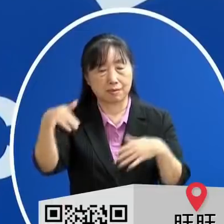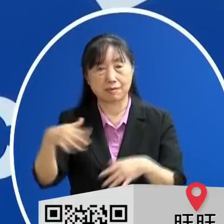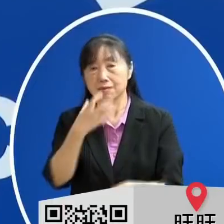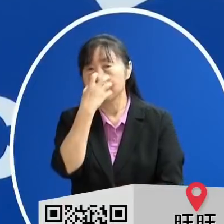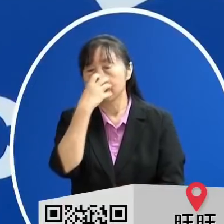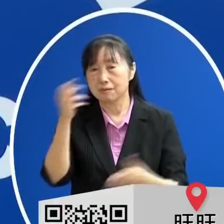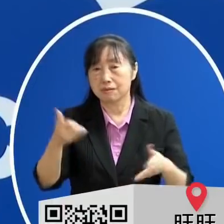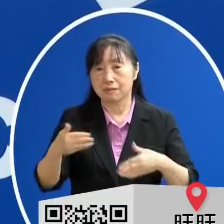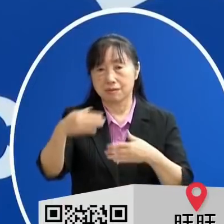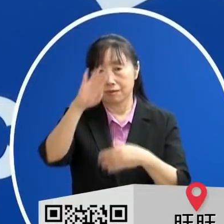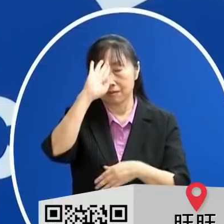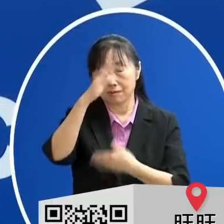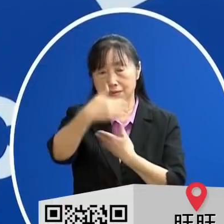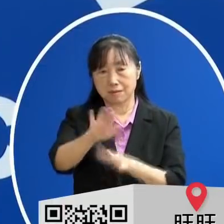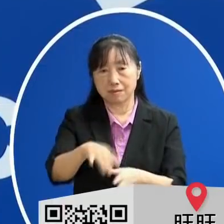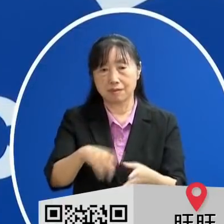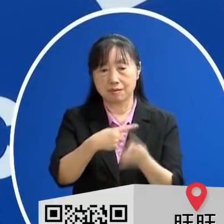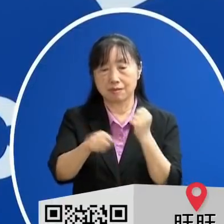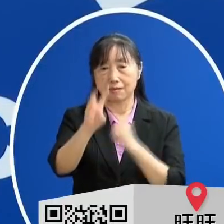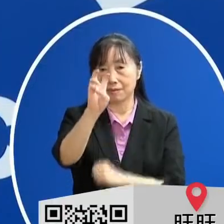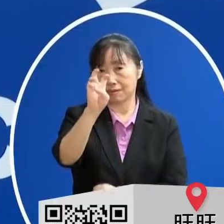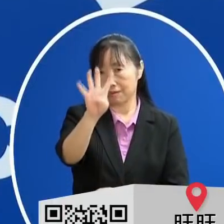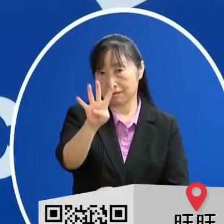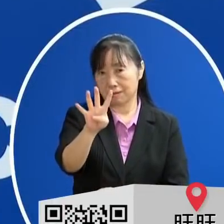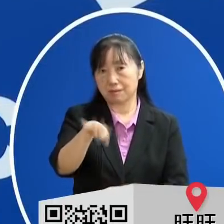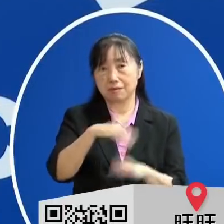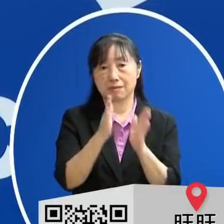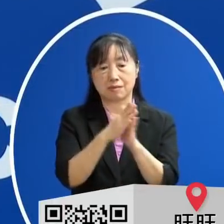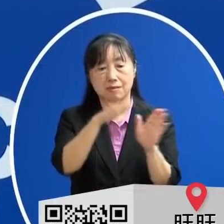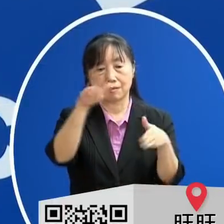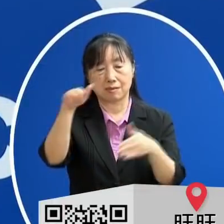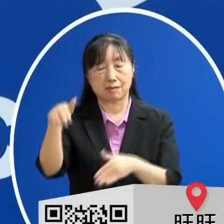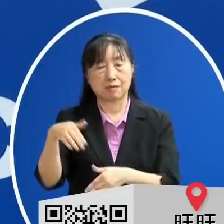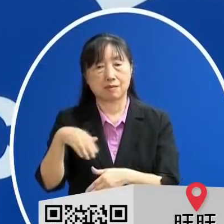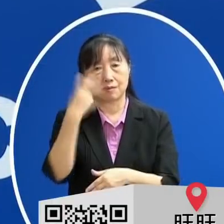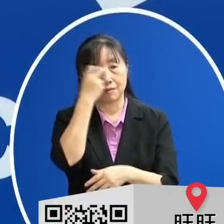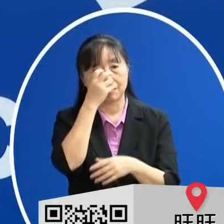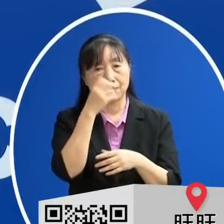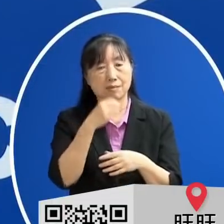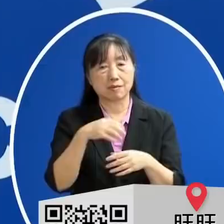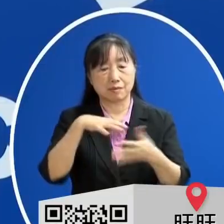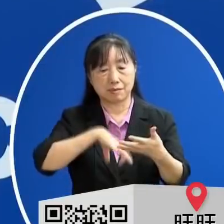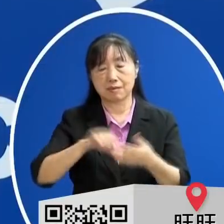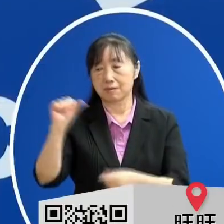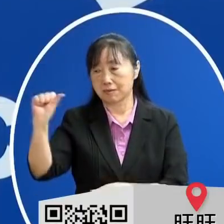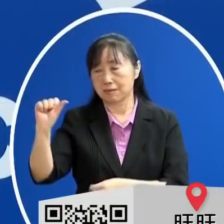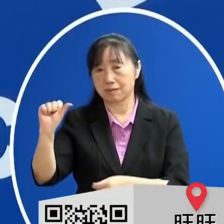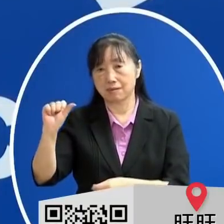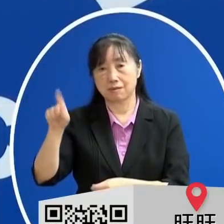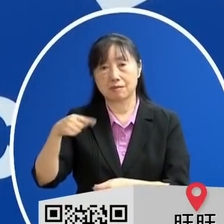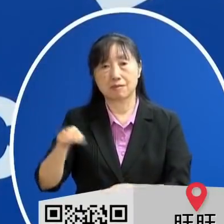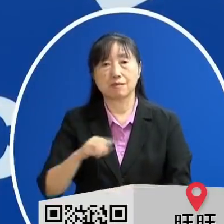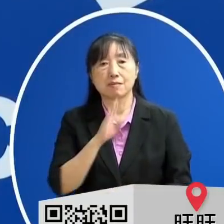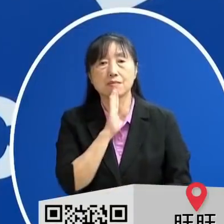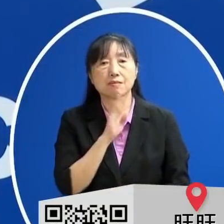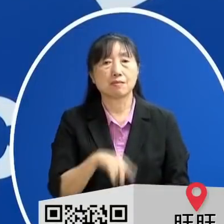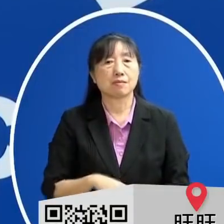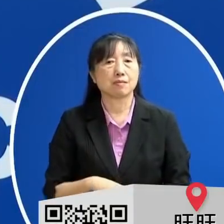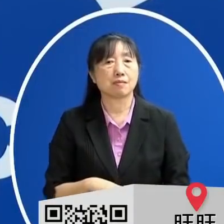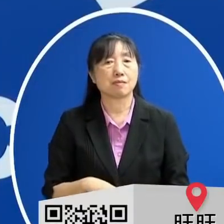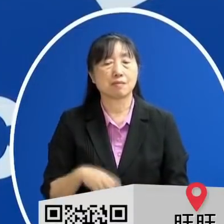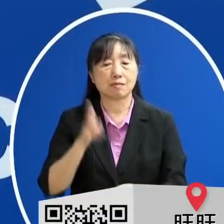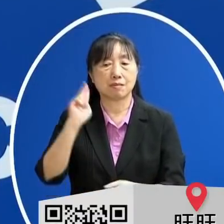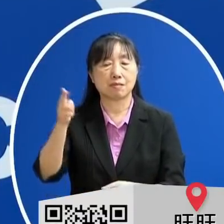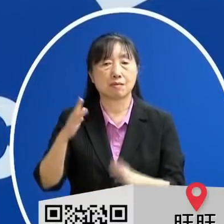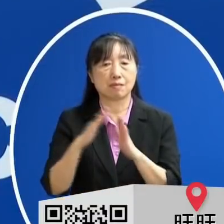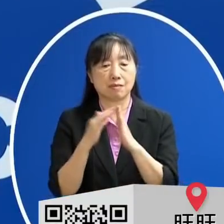房的这个34名的员工都列为这个风险对象，其中有5人另外有5人是需要列居家隔